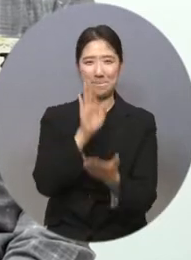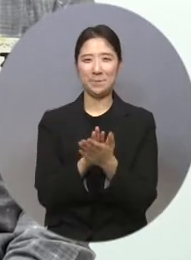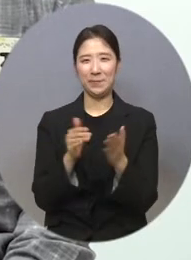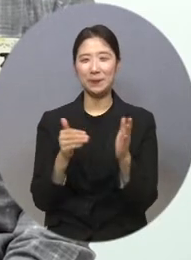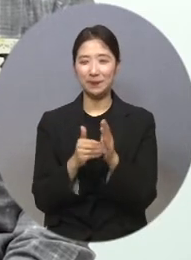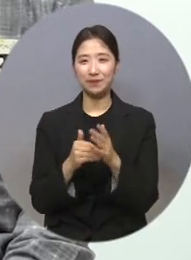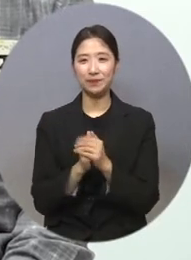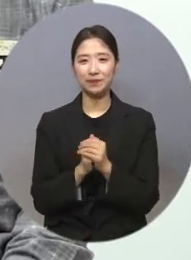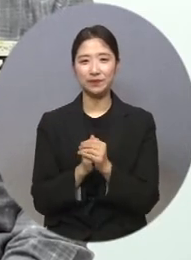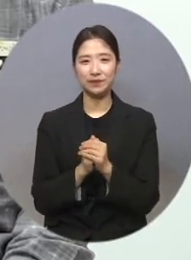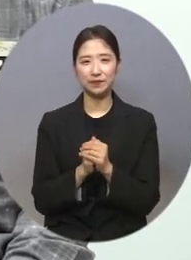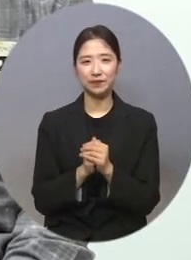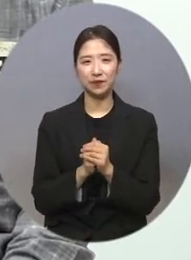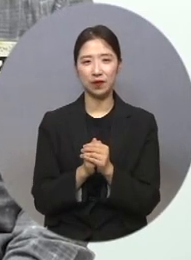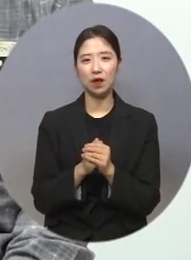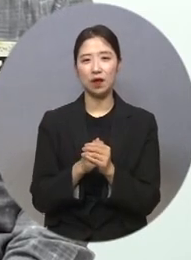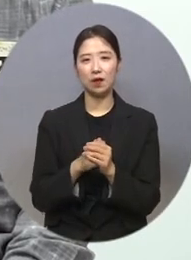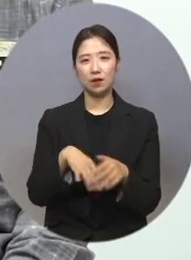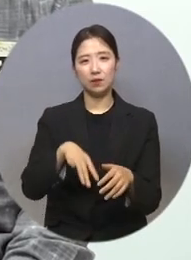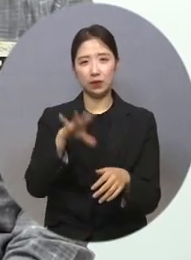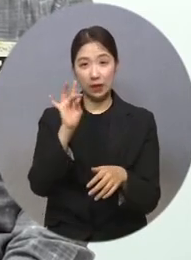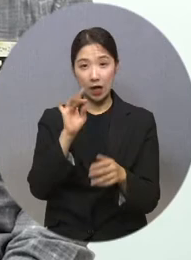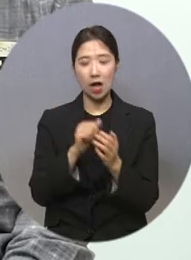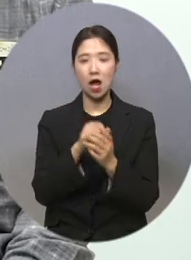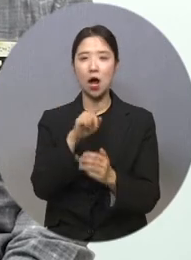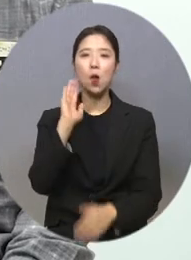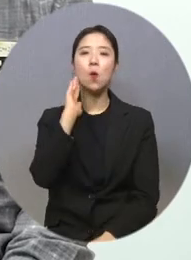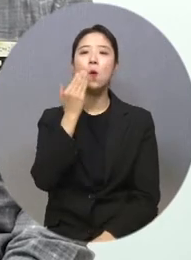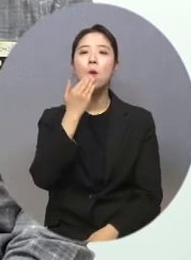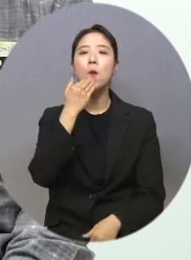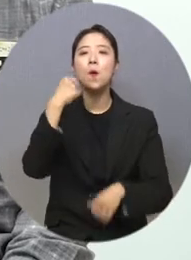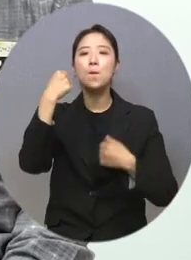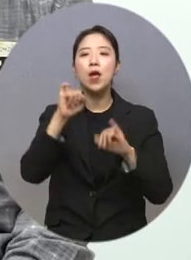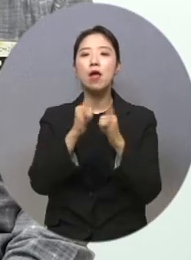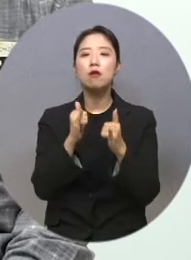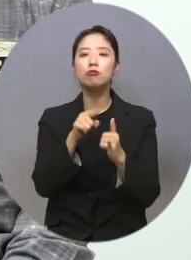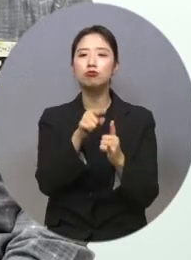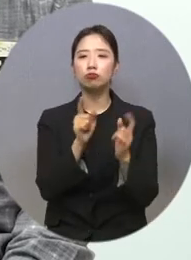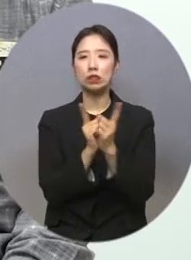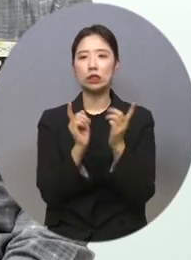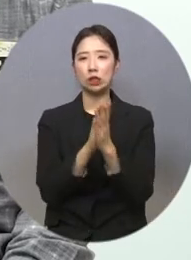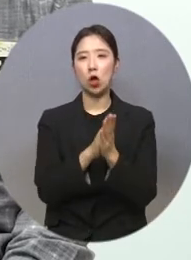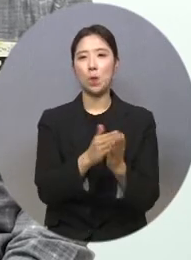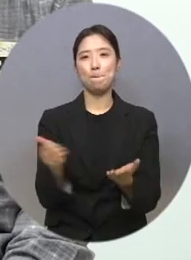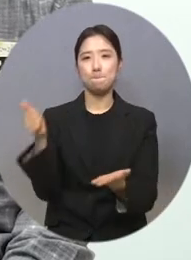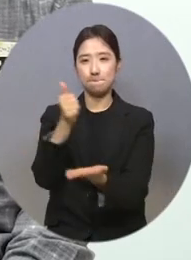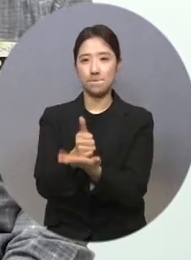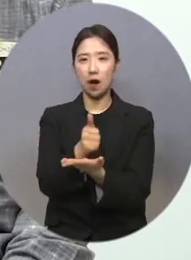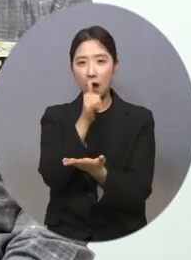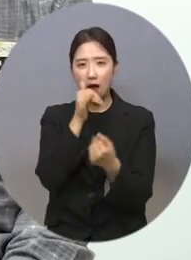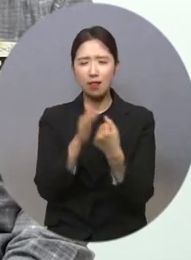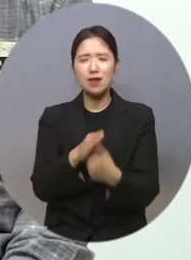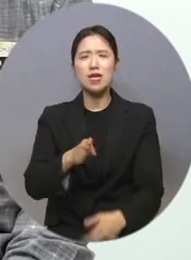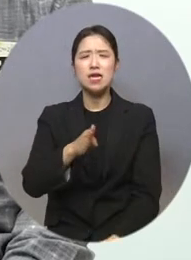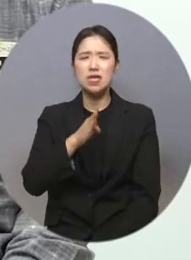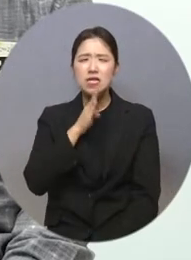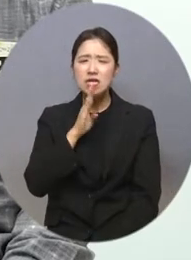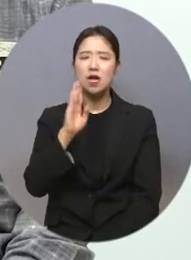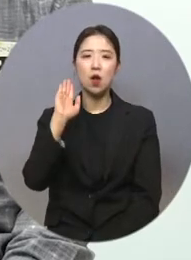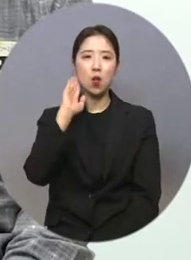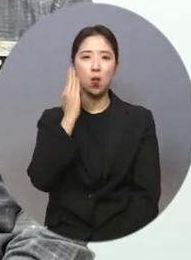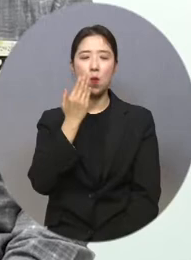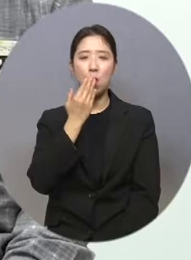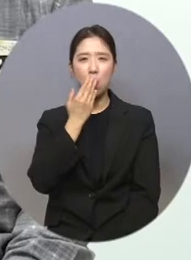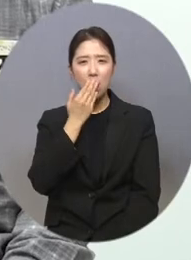네. 기본적으로 농인 배우들이 나와서 하시기 때문에 네. 굉장히 그 실제 농인분들이